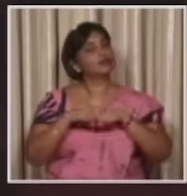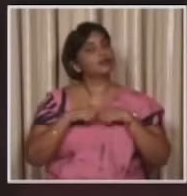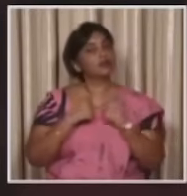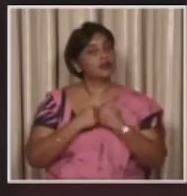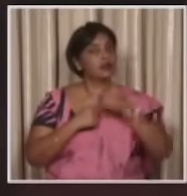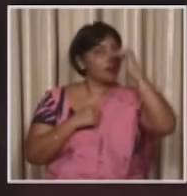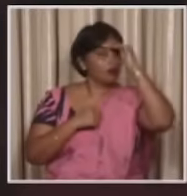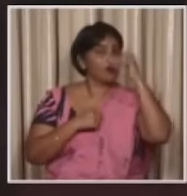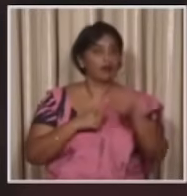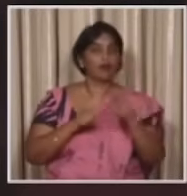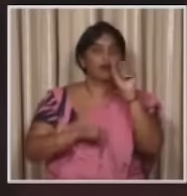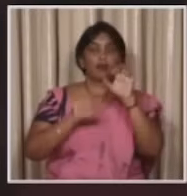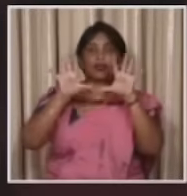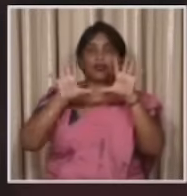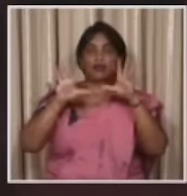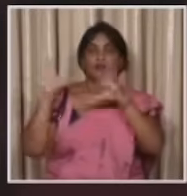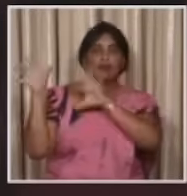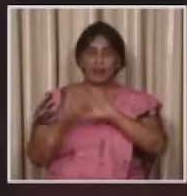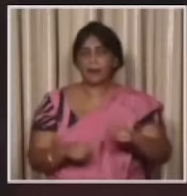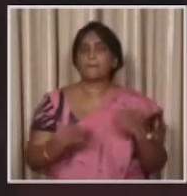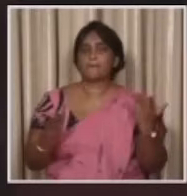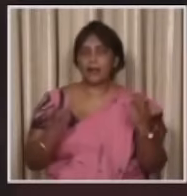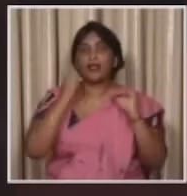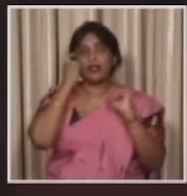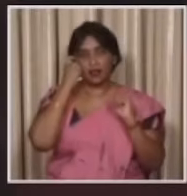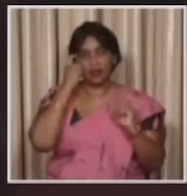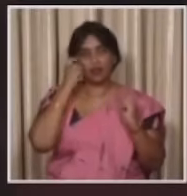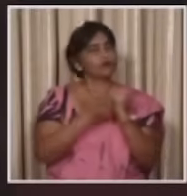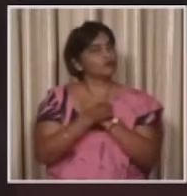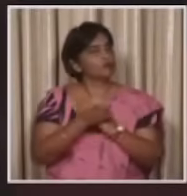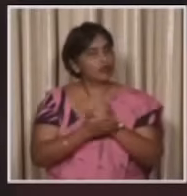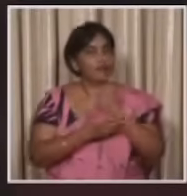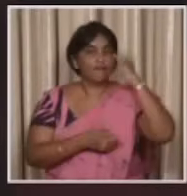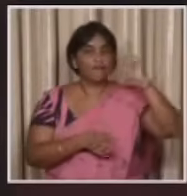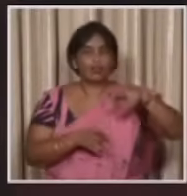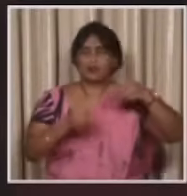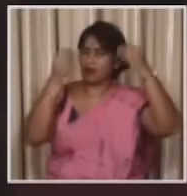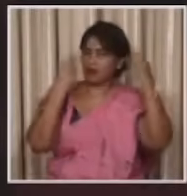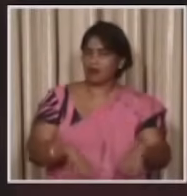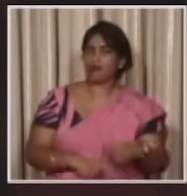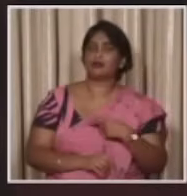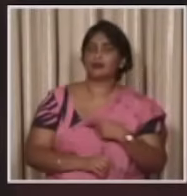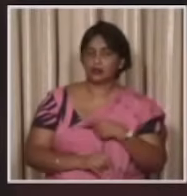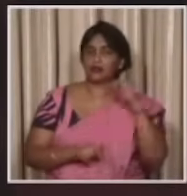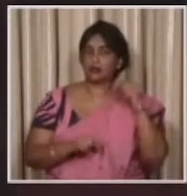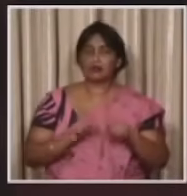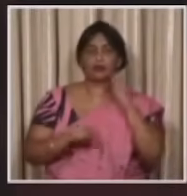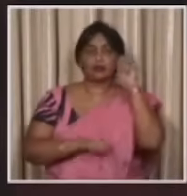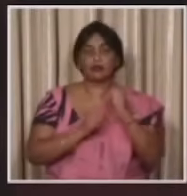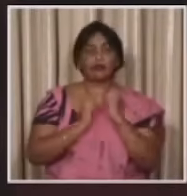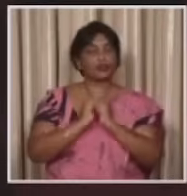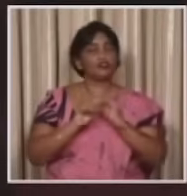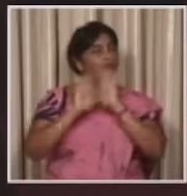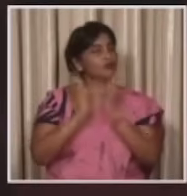ඉන්න නායකයොන්ට අද 10 දෙනෙක් එළියට ගෙන්න ගන්න බෑනේ. ඇයි? සම්පූර්ණ විශ්වාසය බිඳගෙන තියෙන්නේ. අද ඉන්න නිලධාරී සේවකයෝ